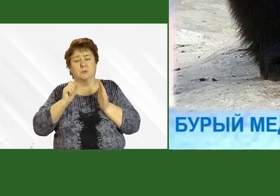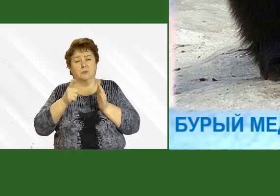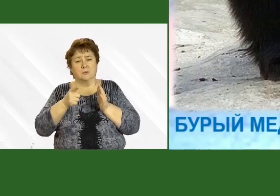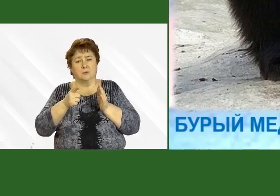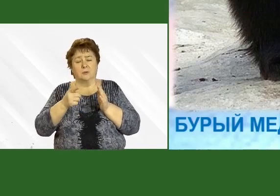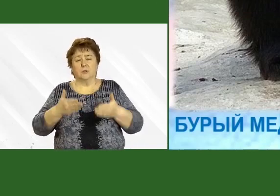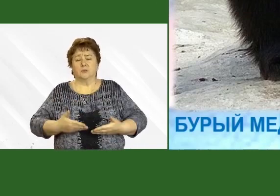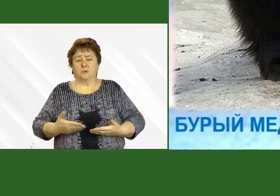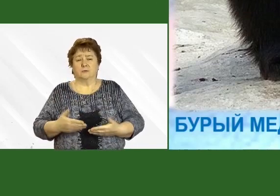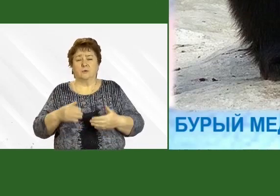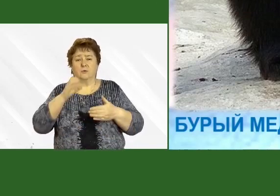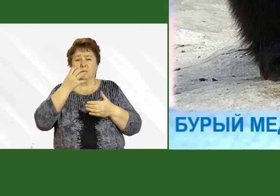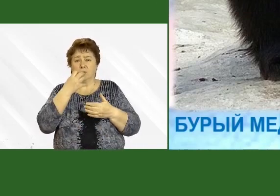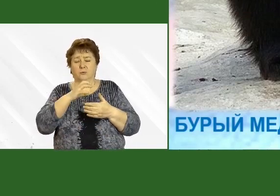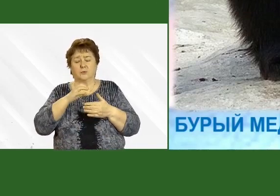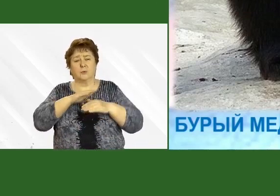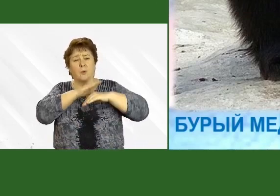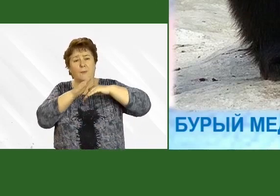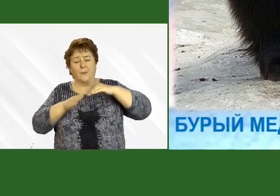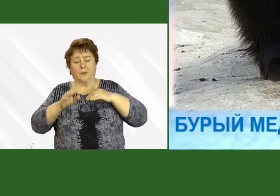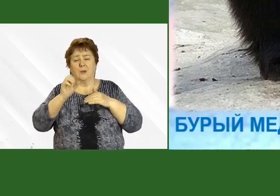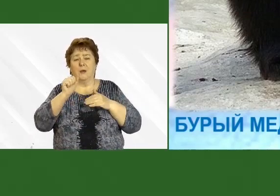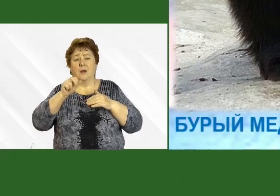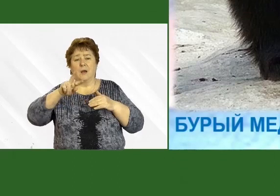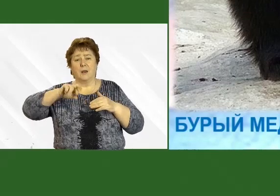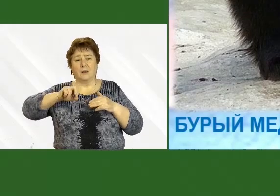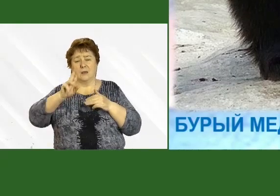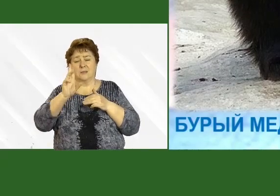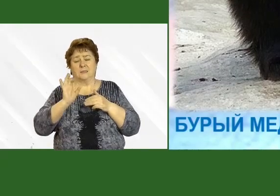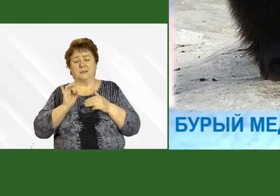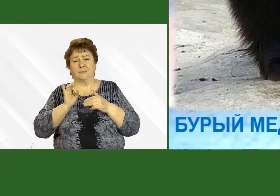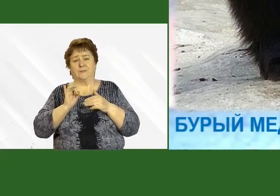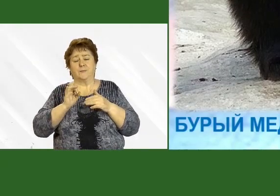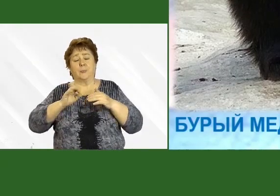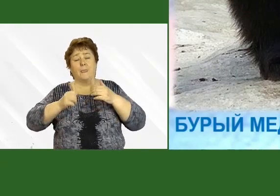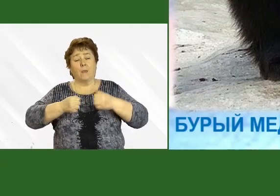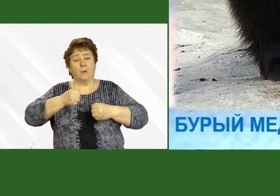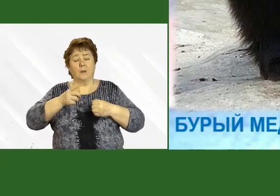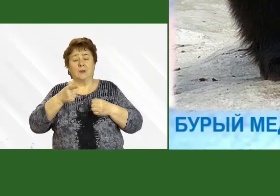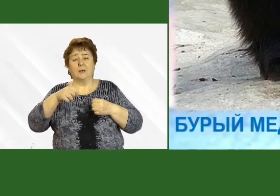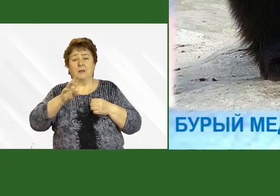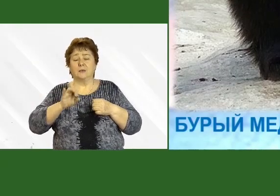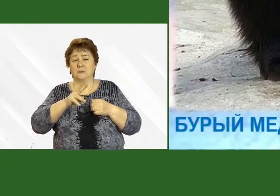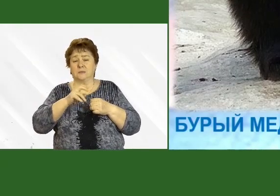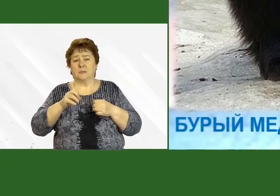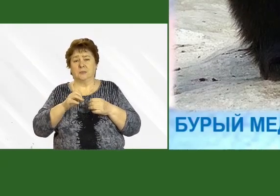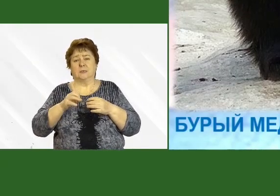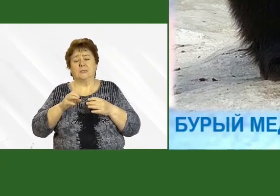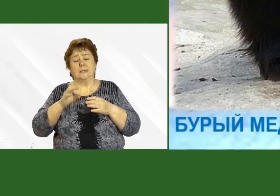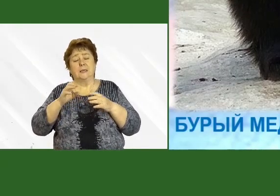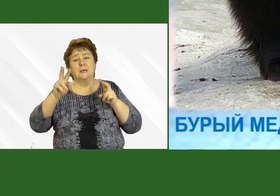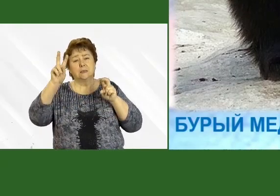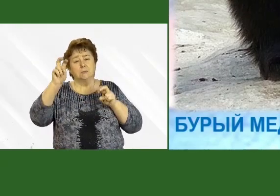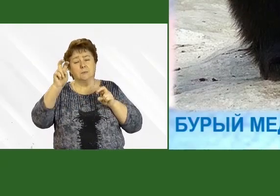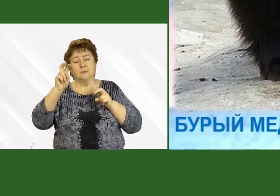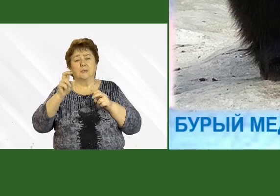обитает у южного побережья аляски медведь гризли символ северной